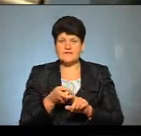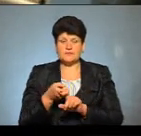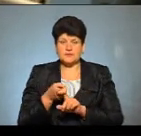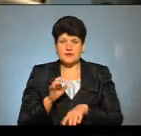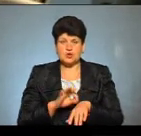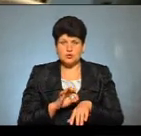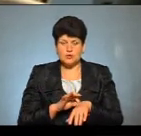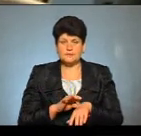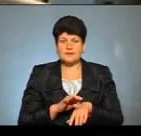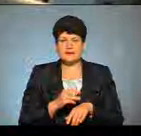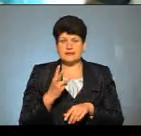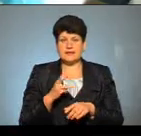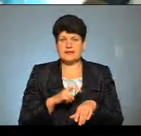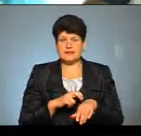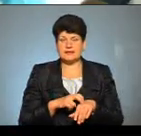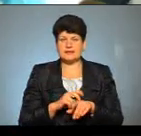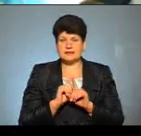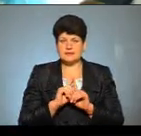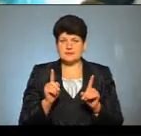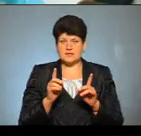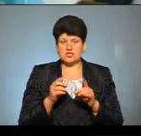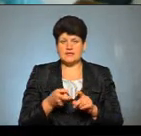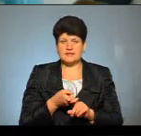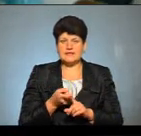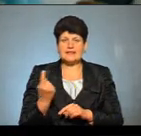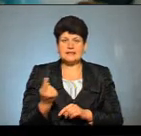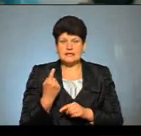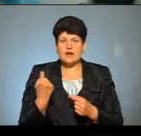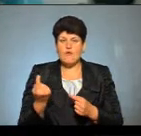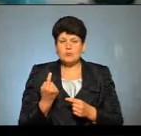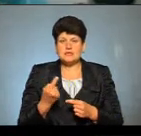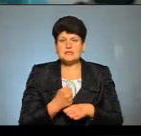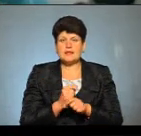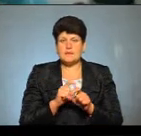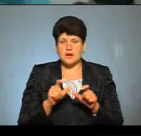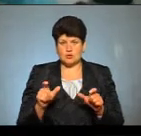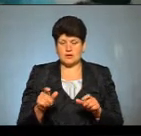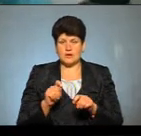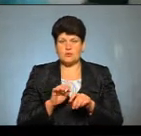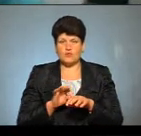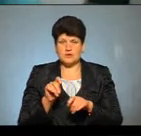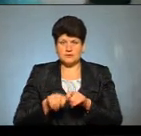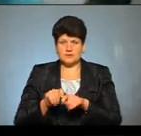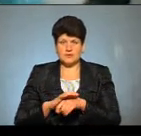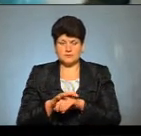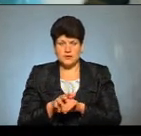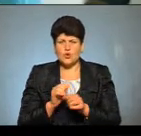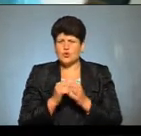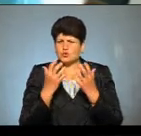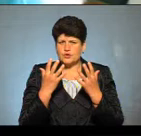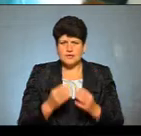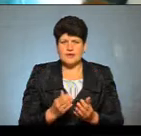особливо небезпечних інфекцій. Єдина в області лабораторія, яка здійснює дослідження на COVID-19. Кожного дня в нашій